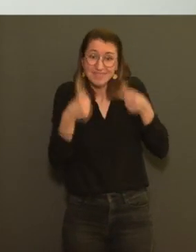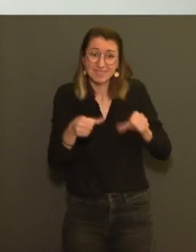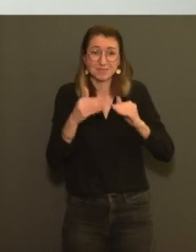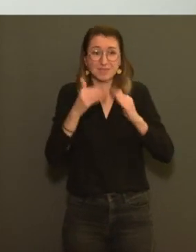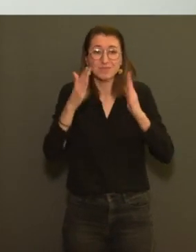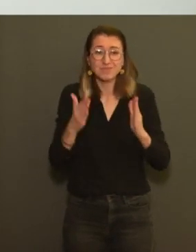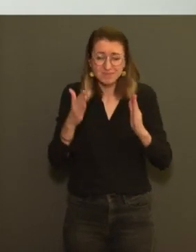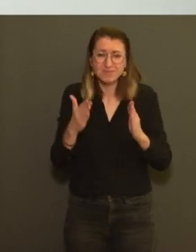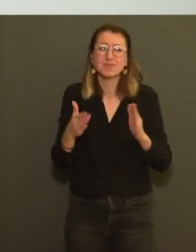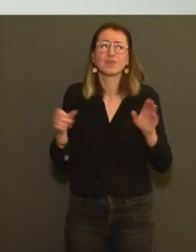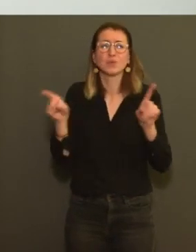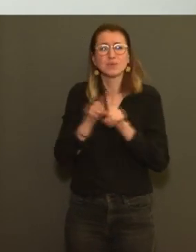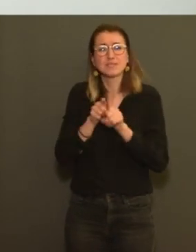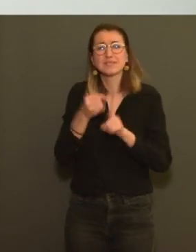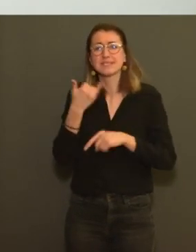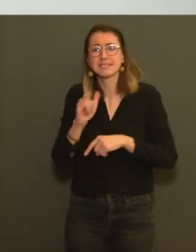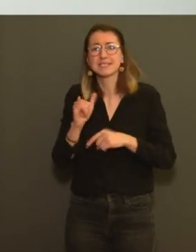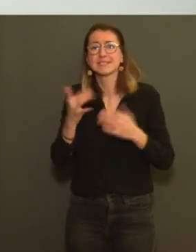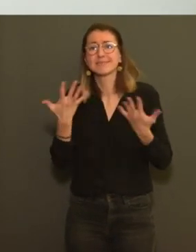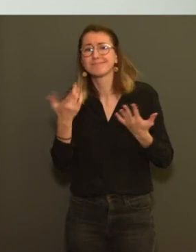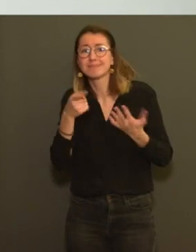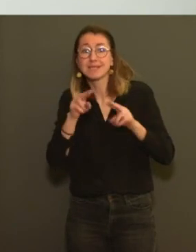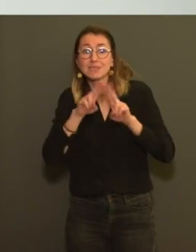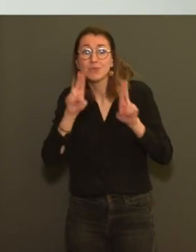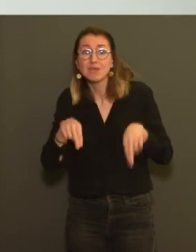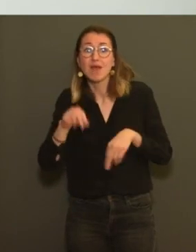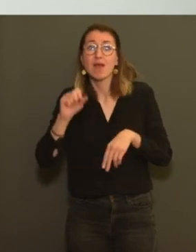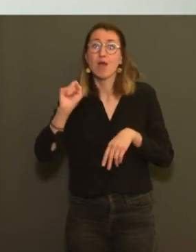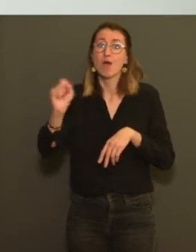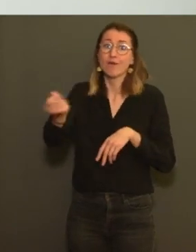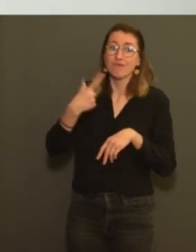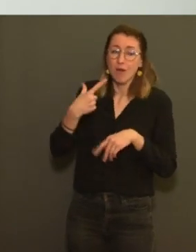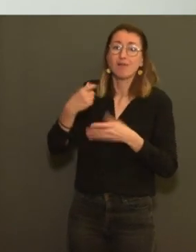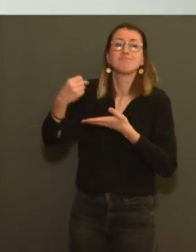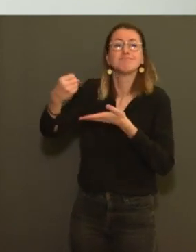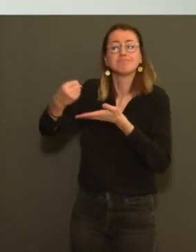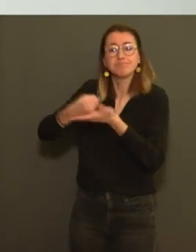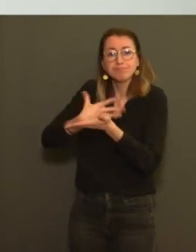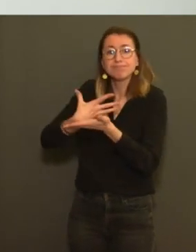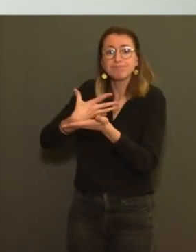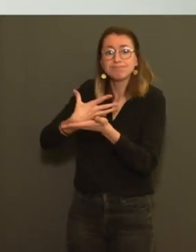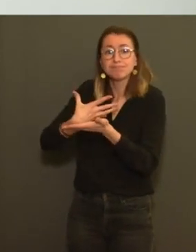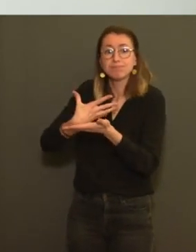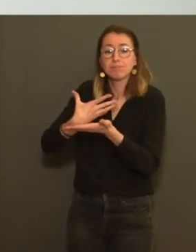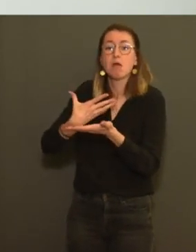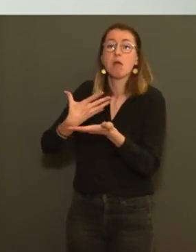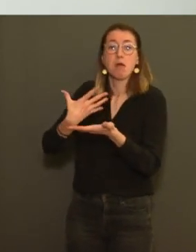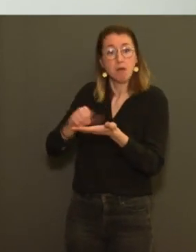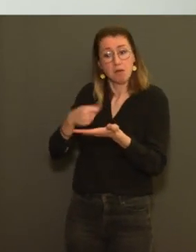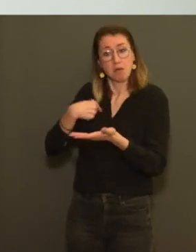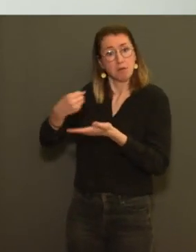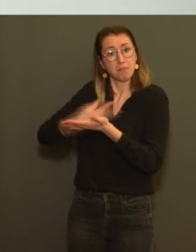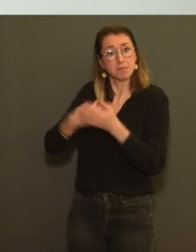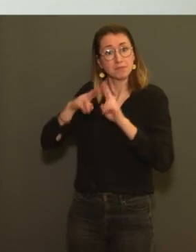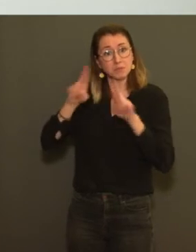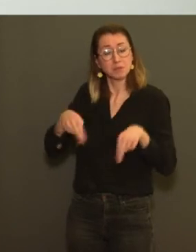vous serez contacté pour le résultat de votre test, puisque ne seront plus contactés forcément qu'un nombre plus limité de gens, puisque ce sont les gens avec des